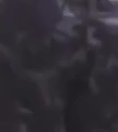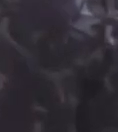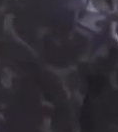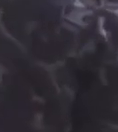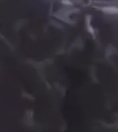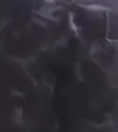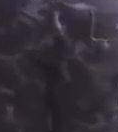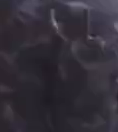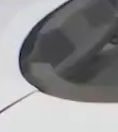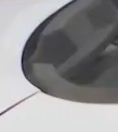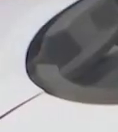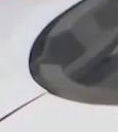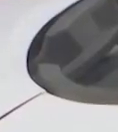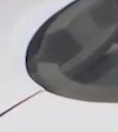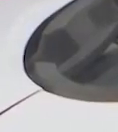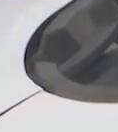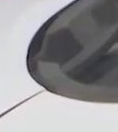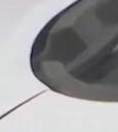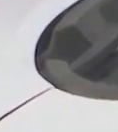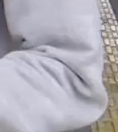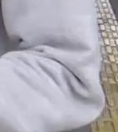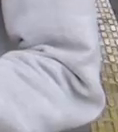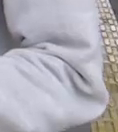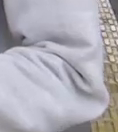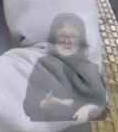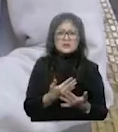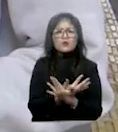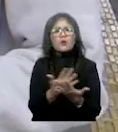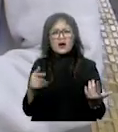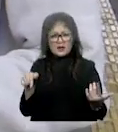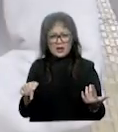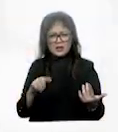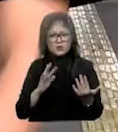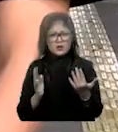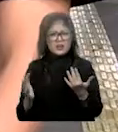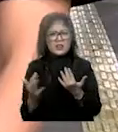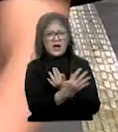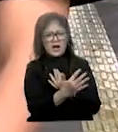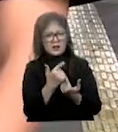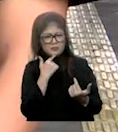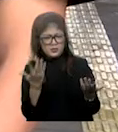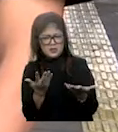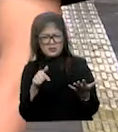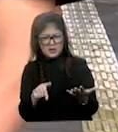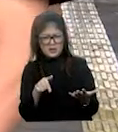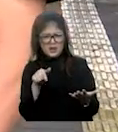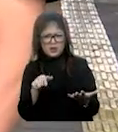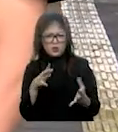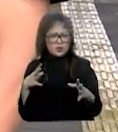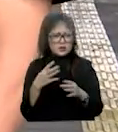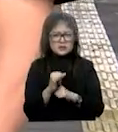dirugikan itu adalah masyarakat sipil dan rakyat di bawah. Itu sangat memprihatinkan